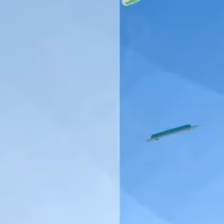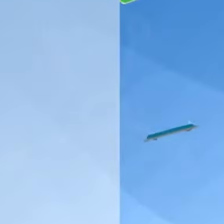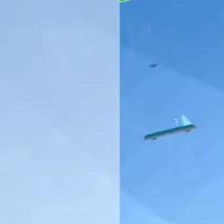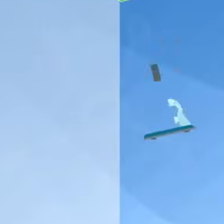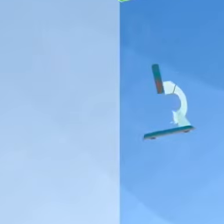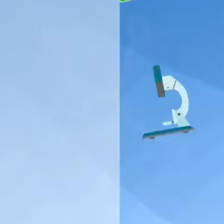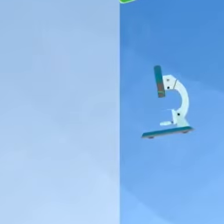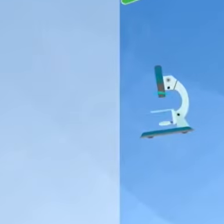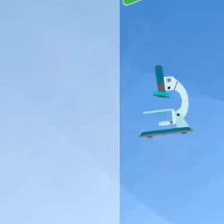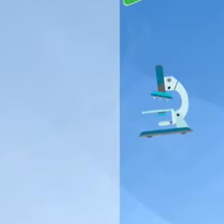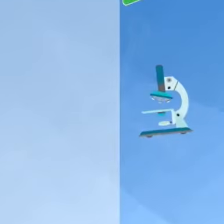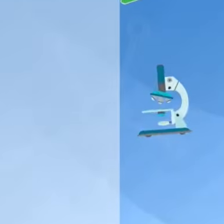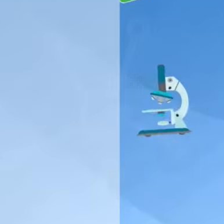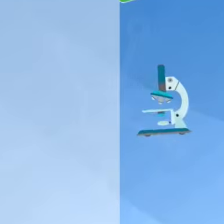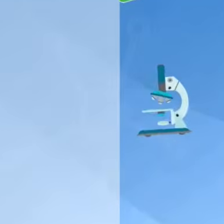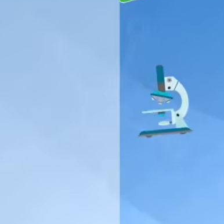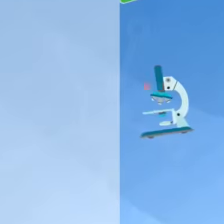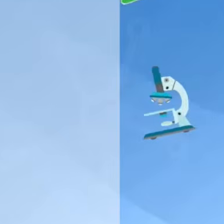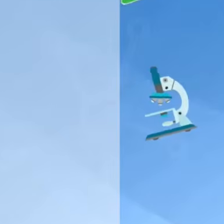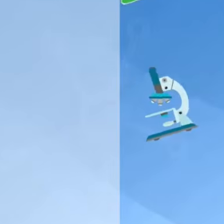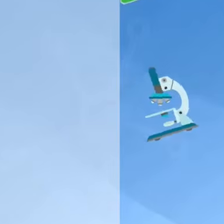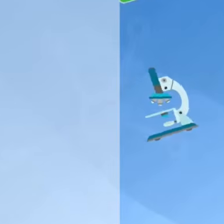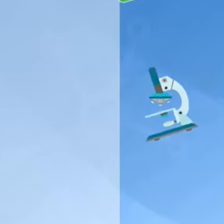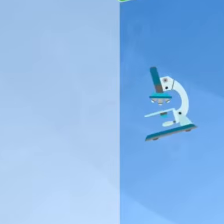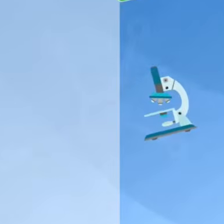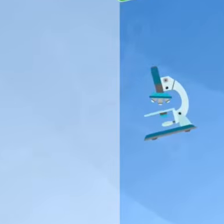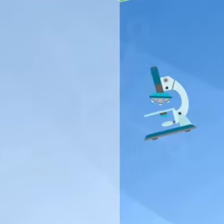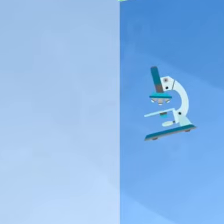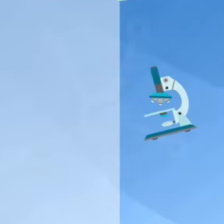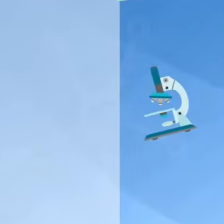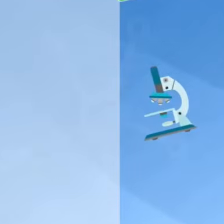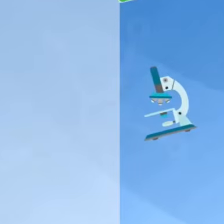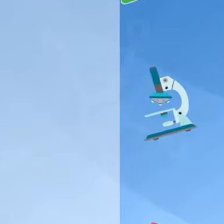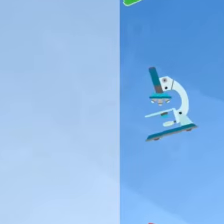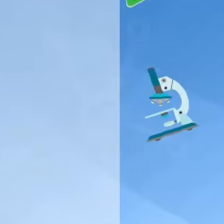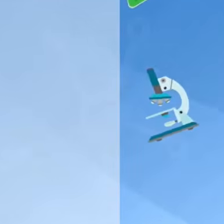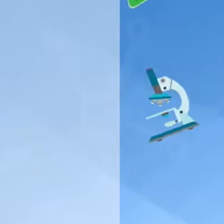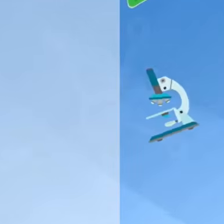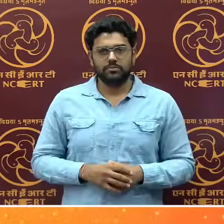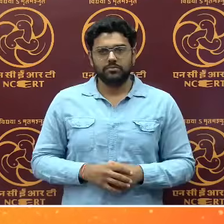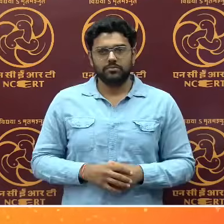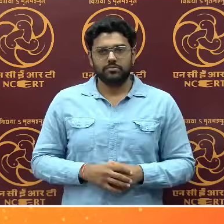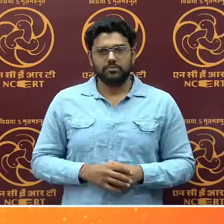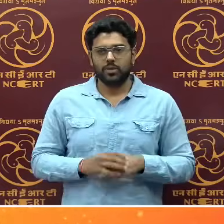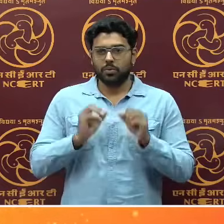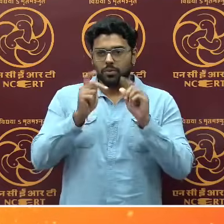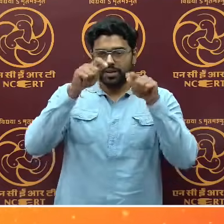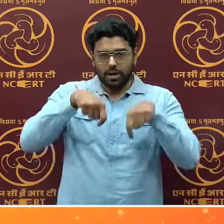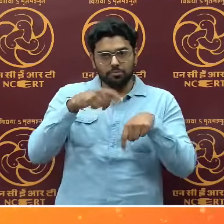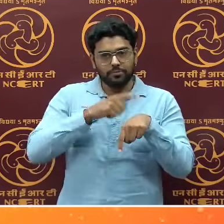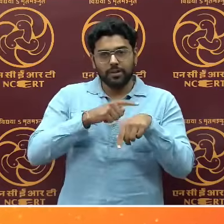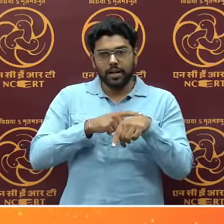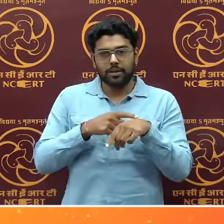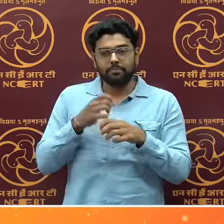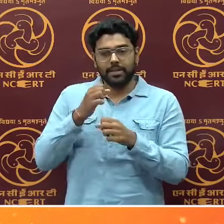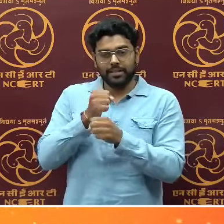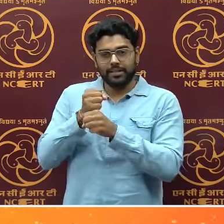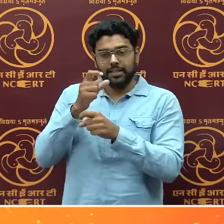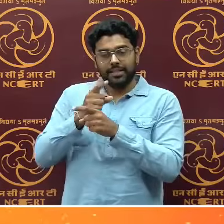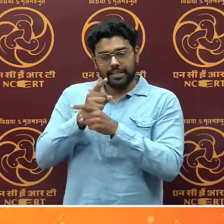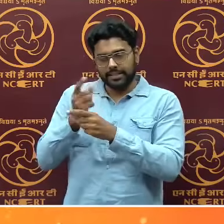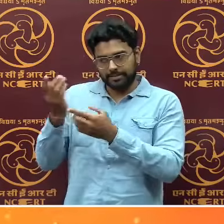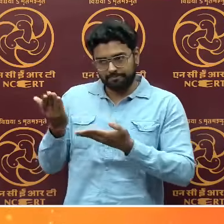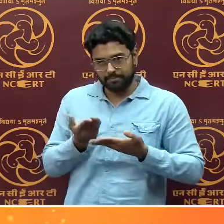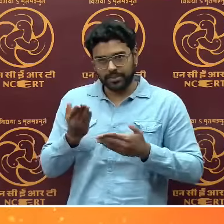मैटर्स, एलिमेंट्स, कंपाउंड्स एंड मिक्सचर्स। चलिए समय है कि आपको अपने एक्सपर्ट से भी मिलवाया